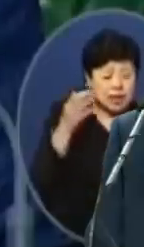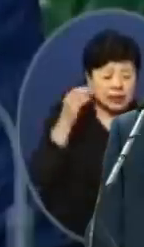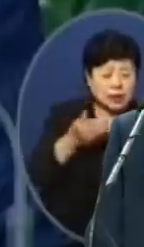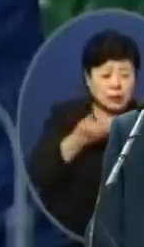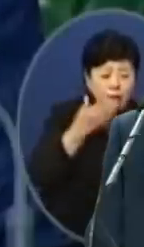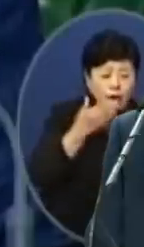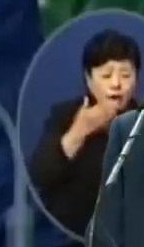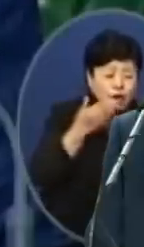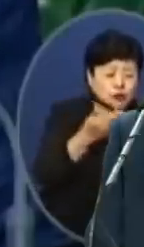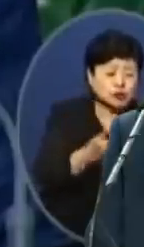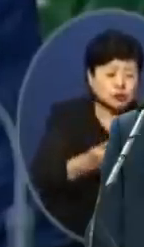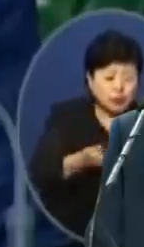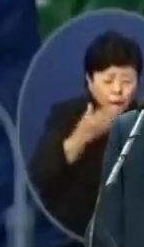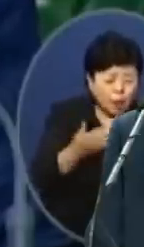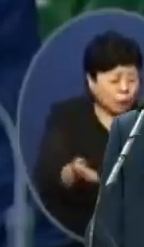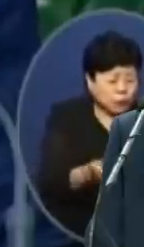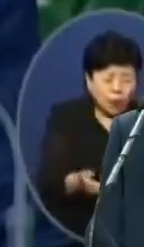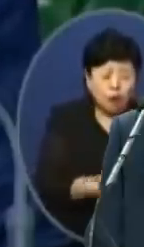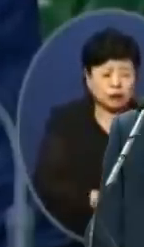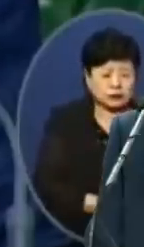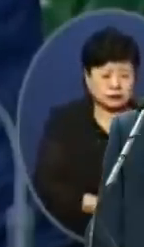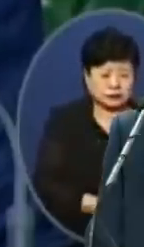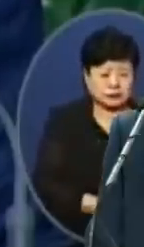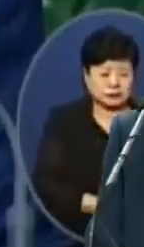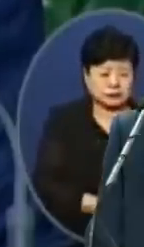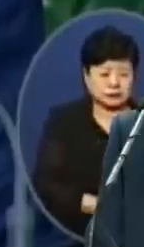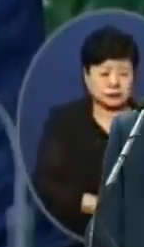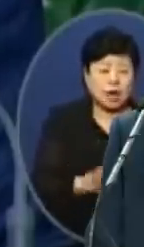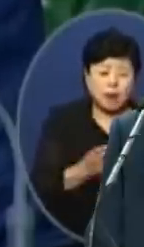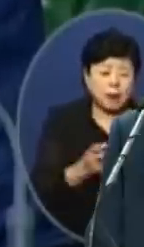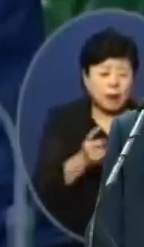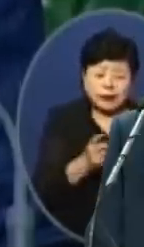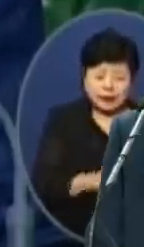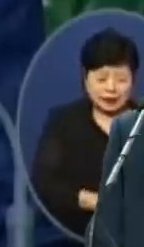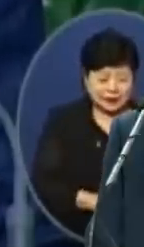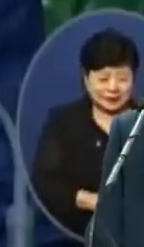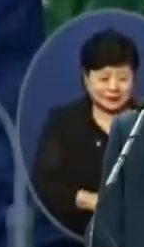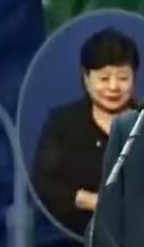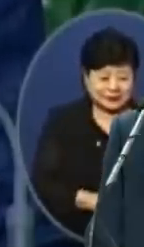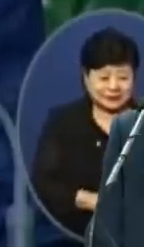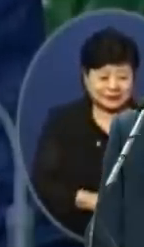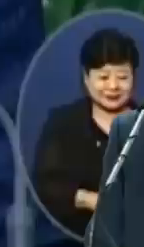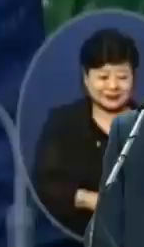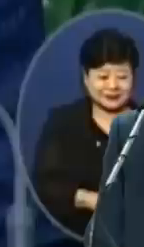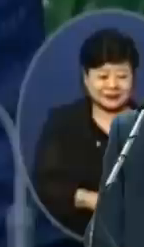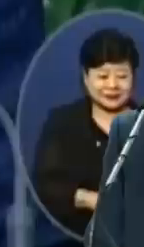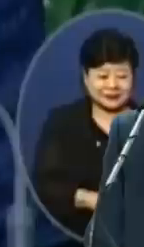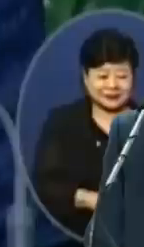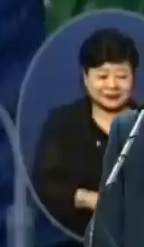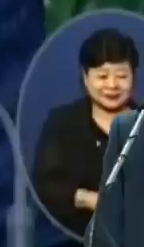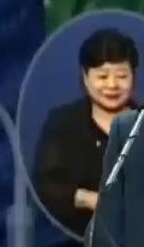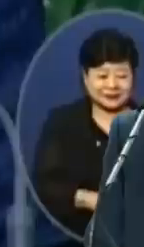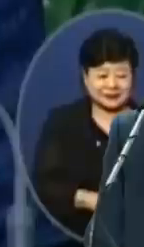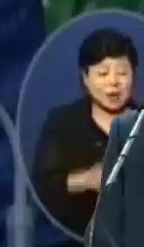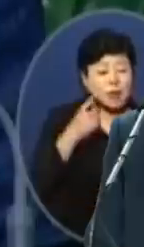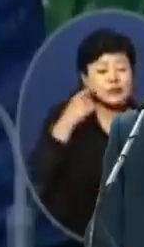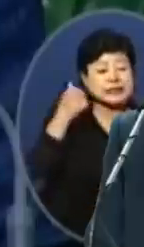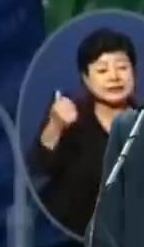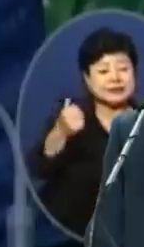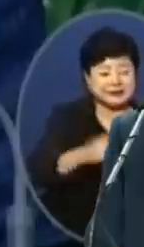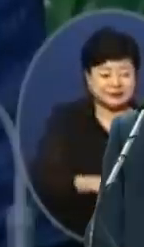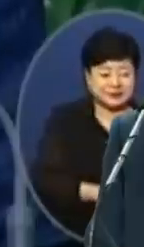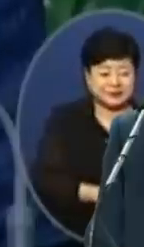먹일 양식이 없습니다. 어떻게 해야지요? 그간에 뮬러 목사님이